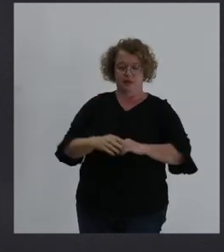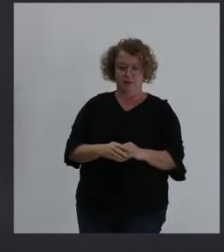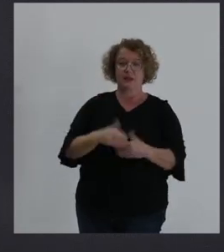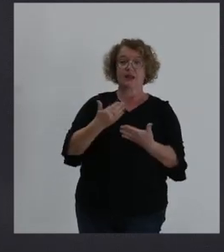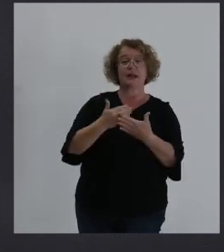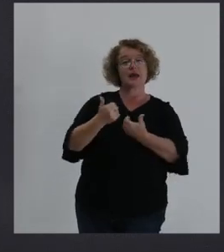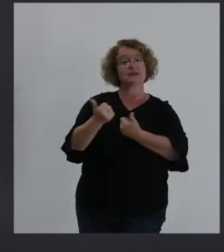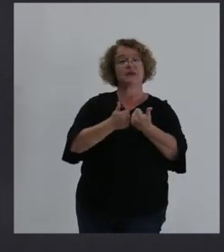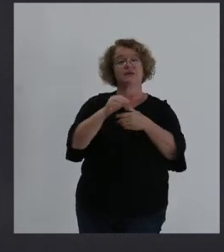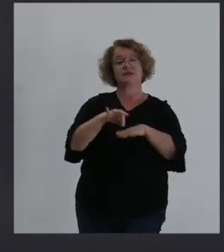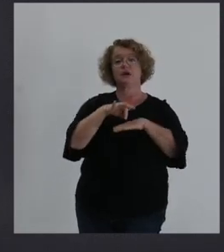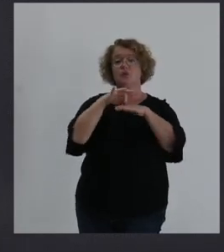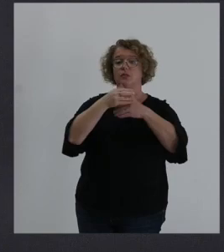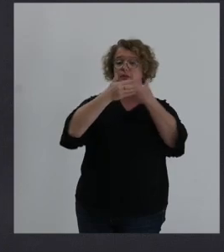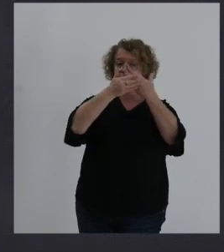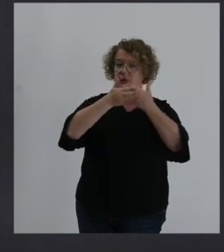service d'accompagnement des études